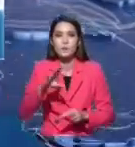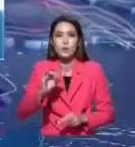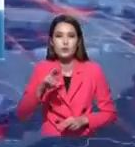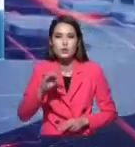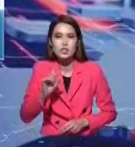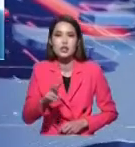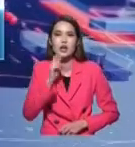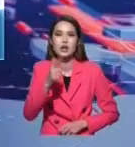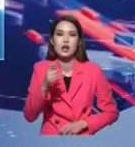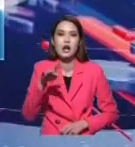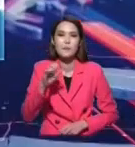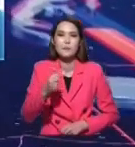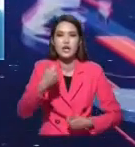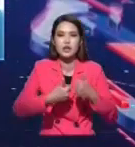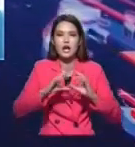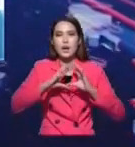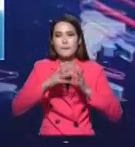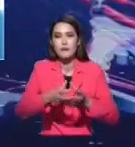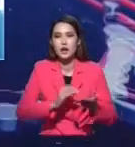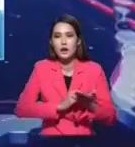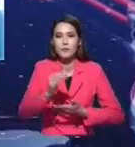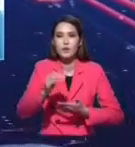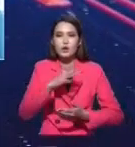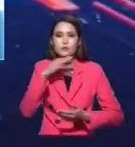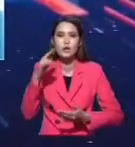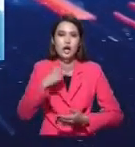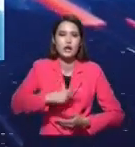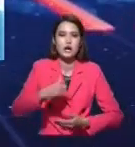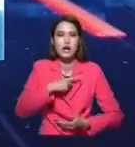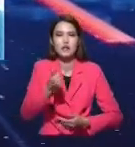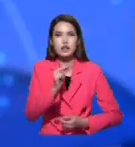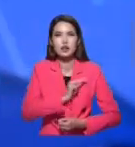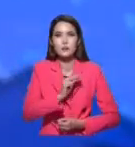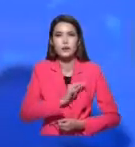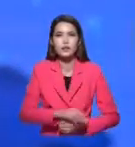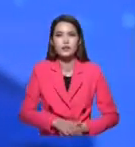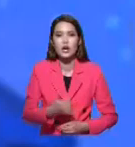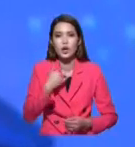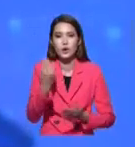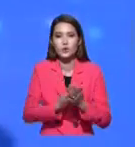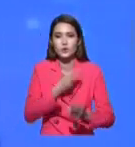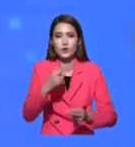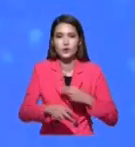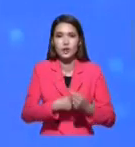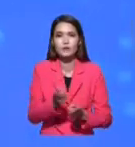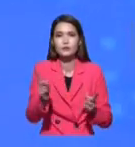премии, Грэмми и чемпионаты мира не в полной мере отражают многогранный характер их работы. На